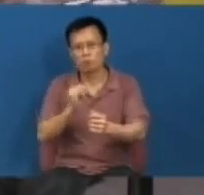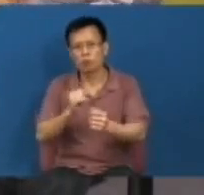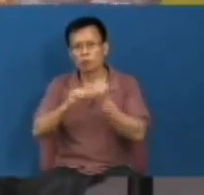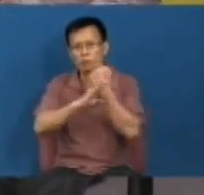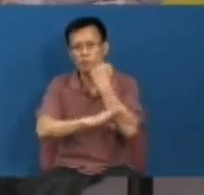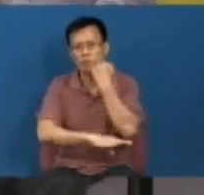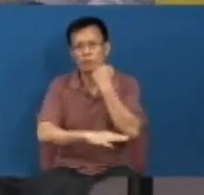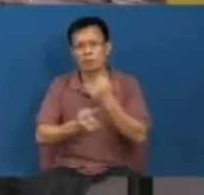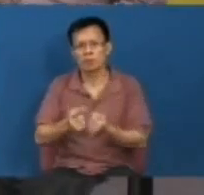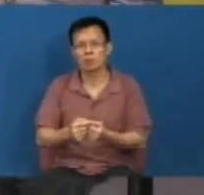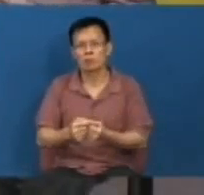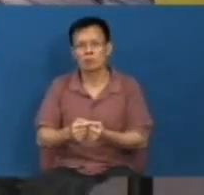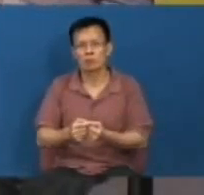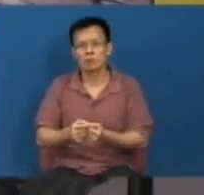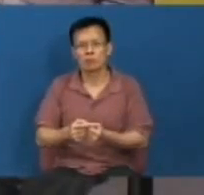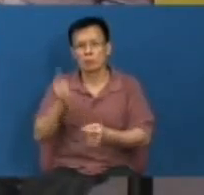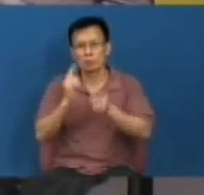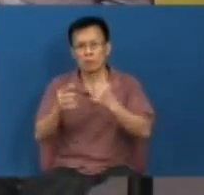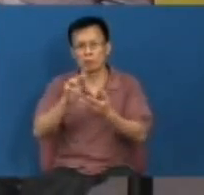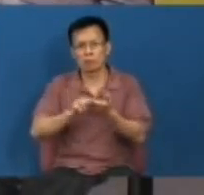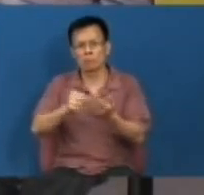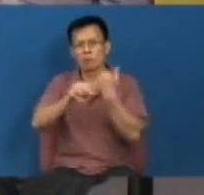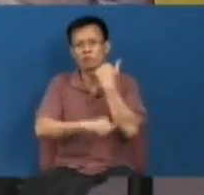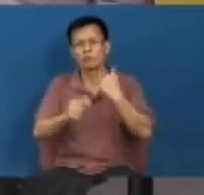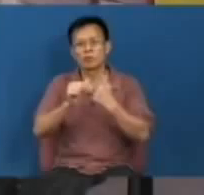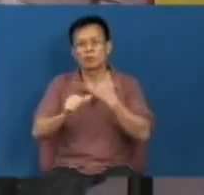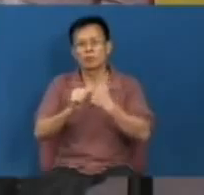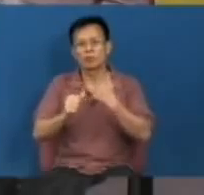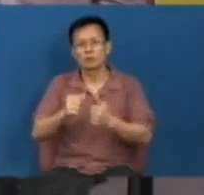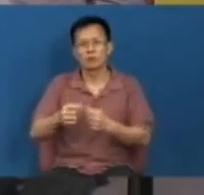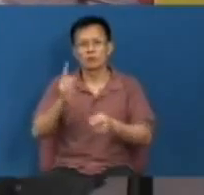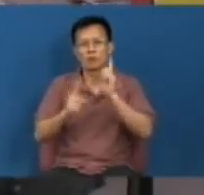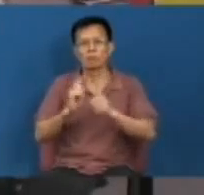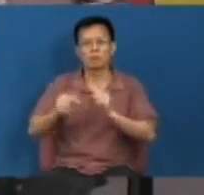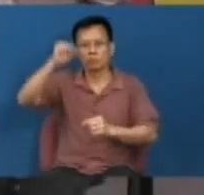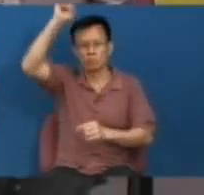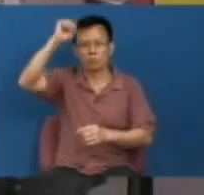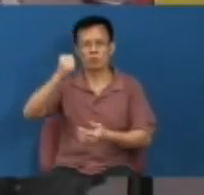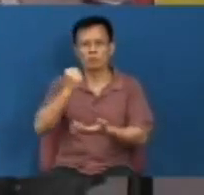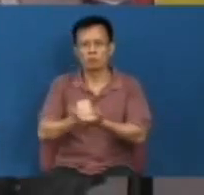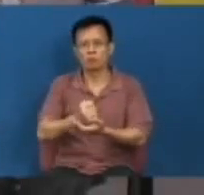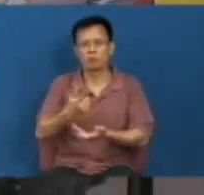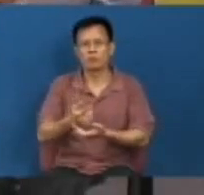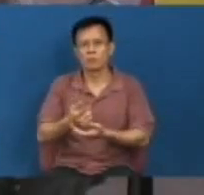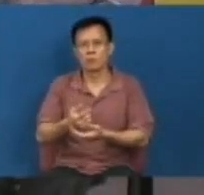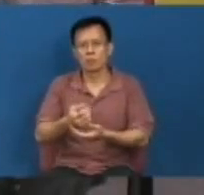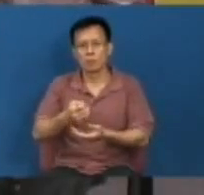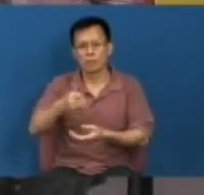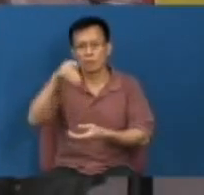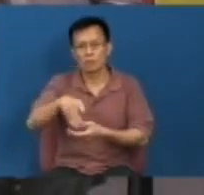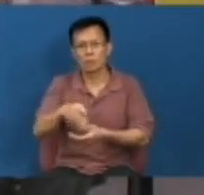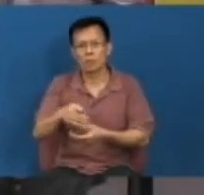係做橡皮圖章，佢舉手通過呢啲條例，你明啊？所以一定要你登記咗選民未啊？ 登記咗㗎啦， 登記咗， 一人一